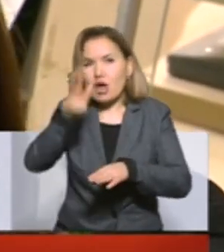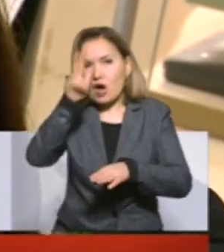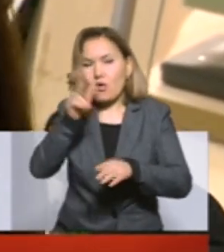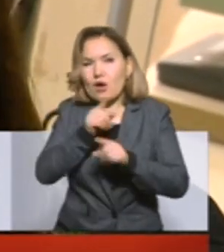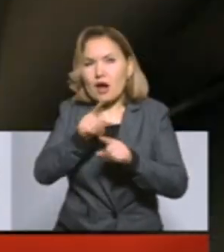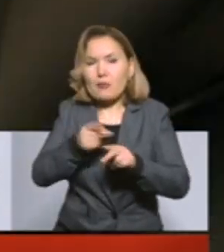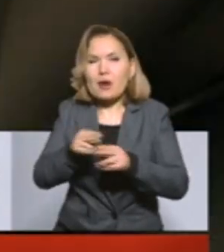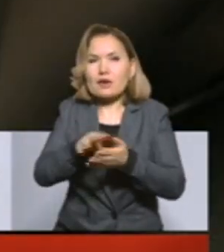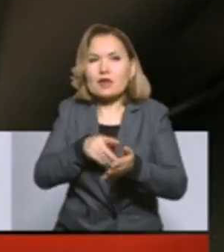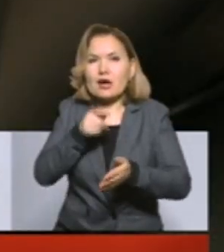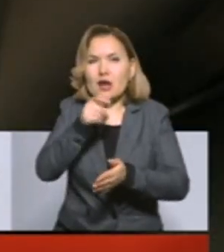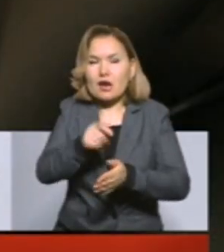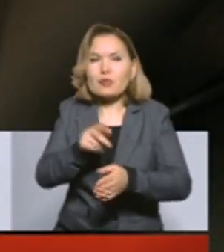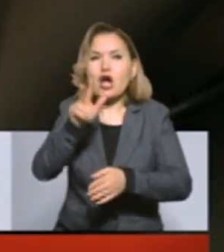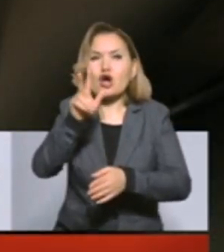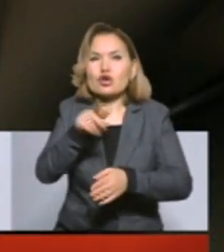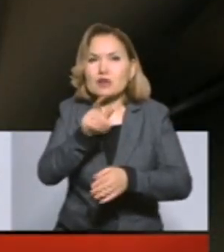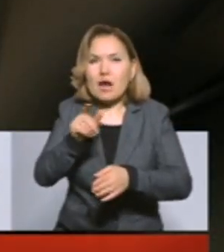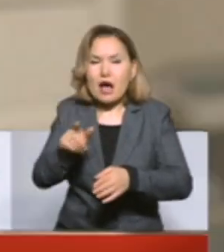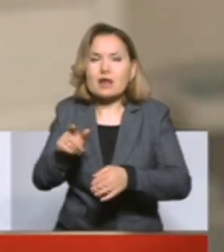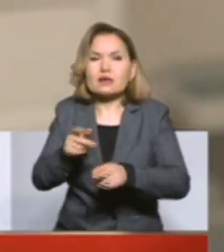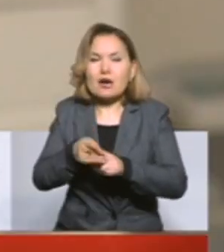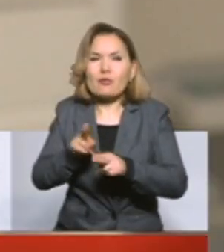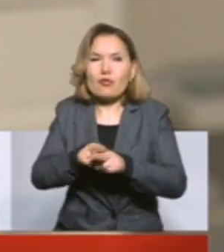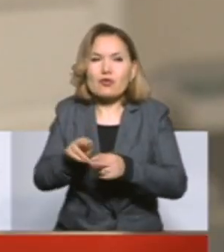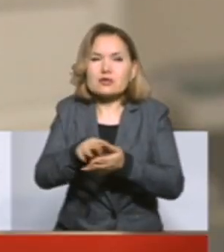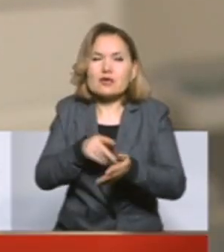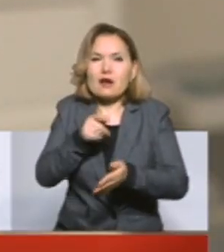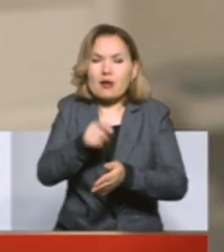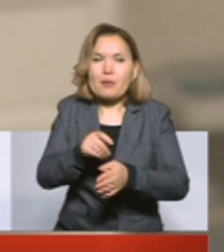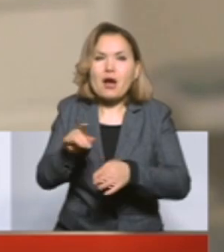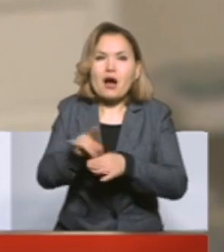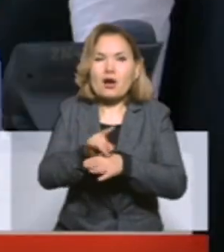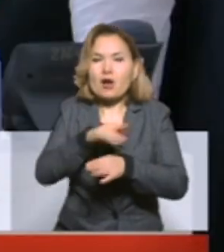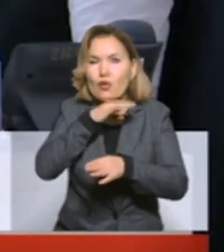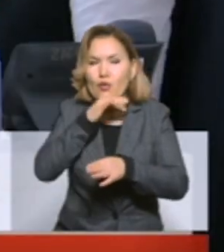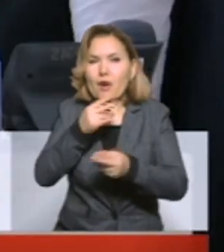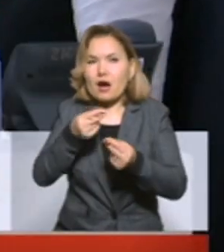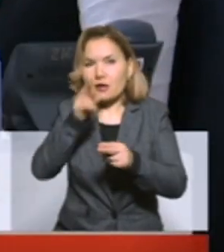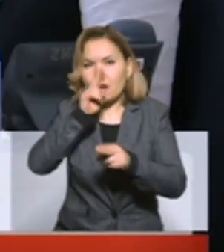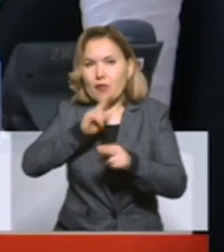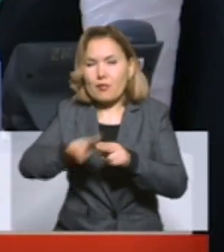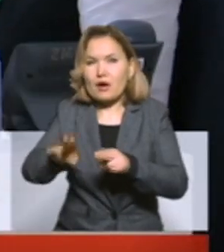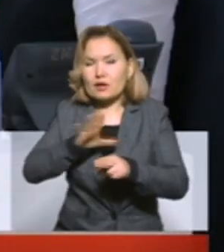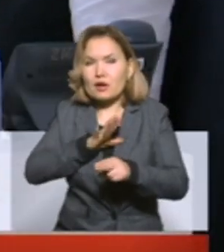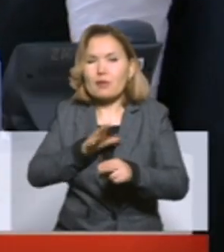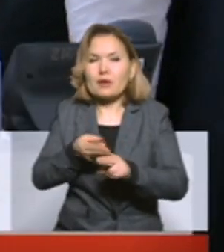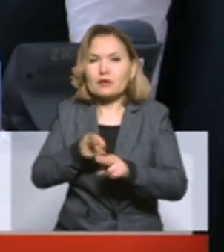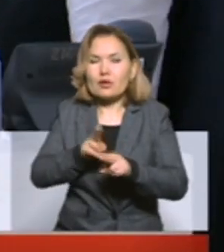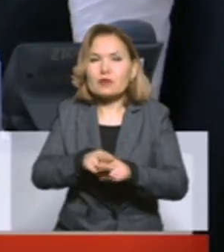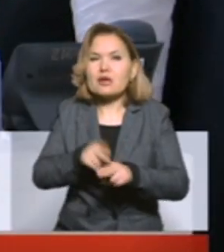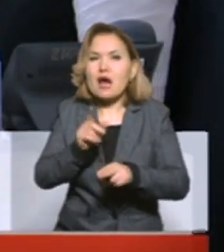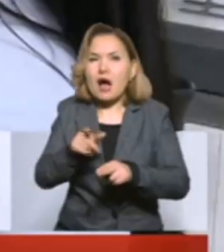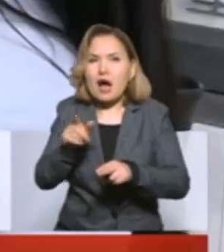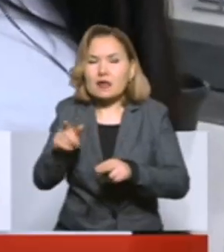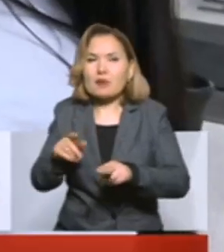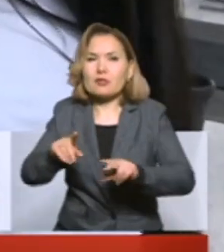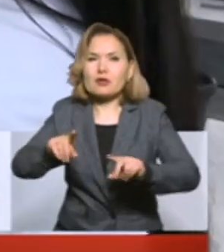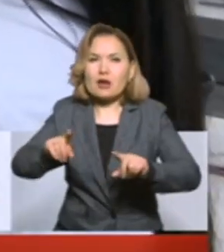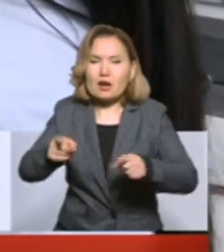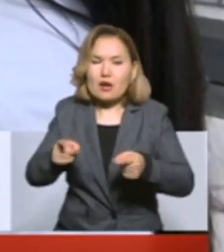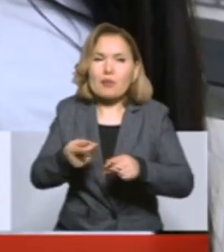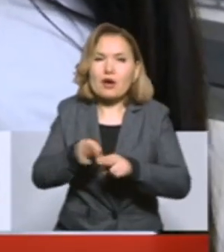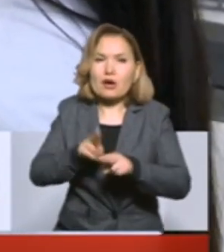ішінде арыз жазғандар саны 300-ге жеткен. Құзырлар банкоматтан ақша шешіп беретіндерді ұстау қиынға соқпайды, бірақ оларды